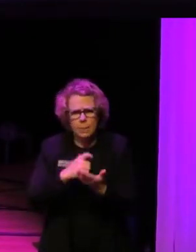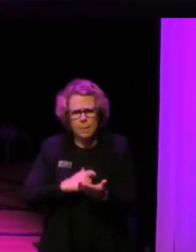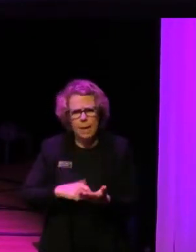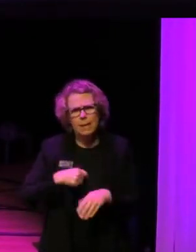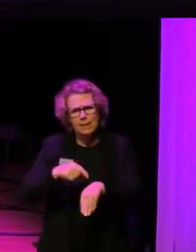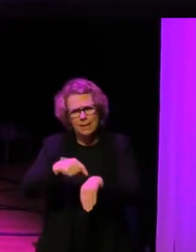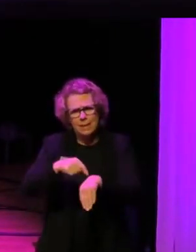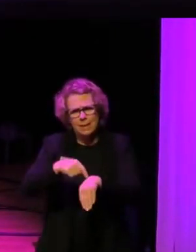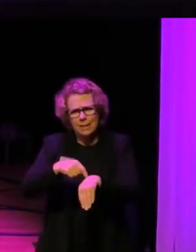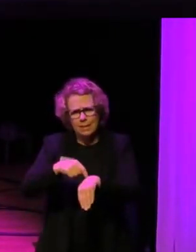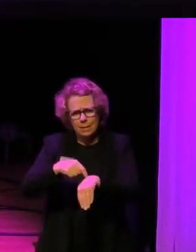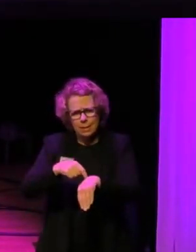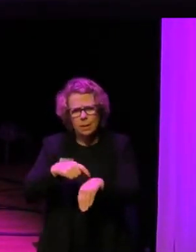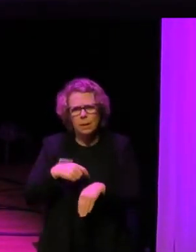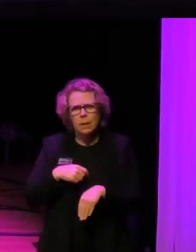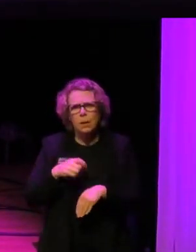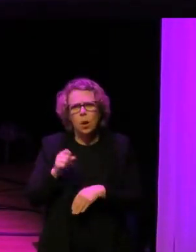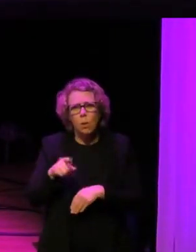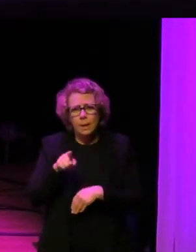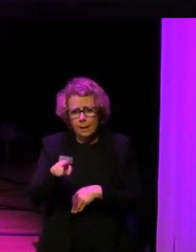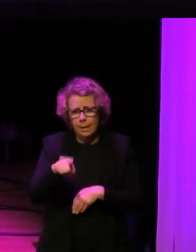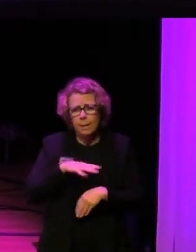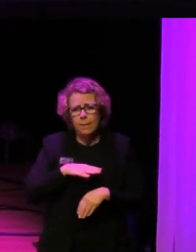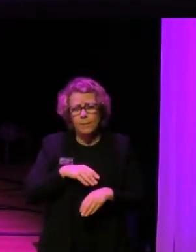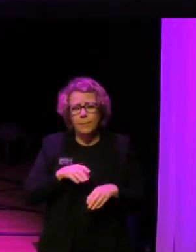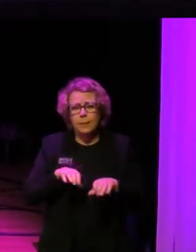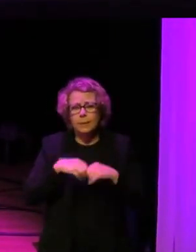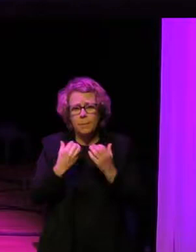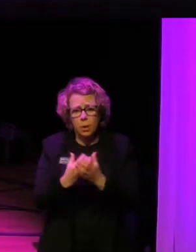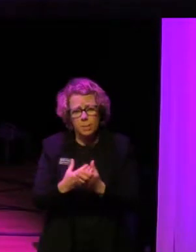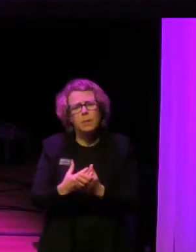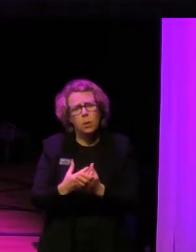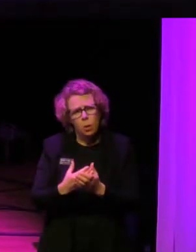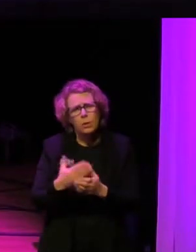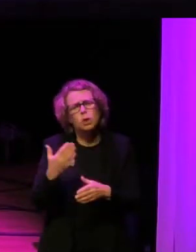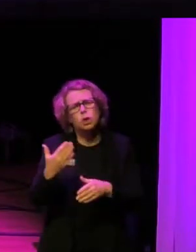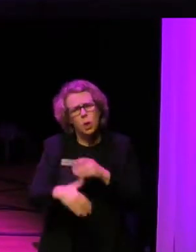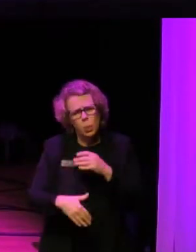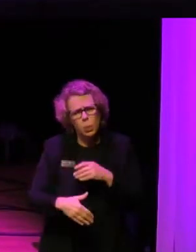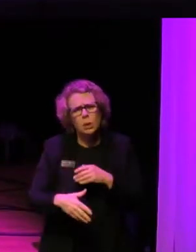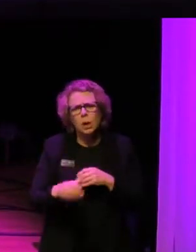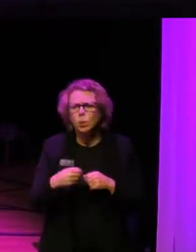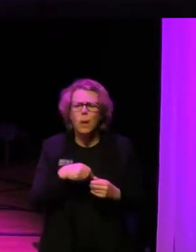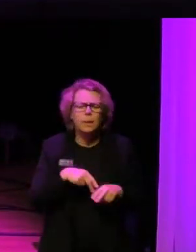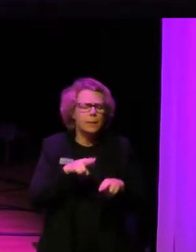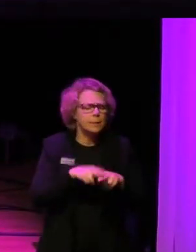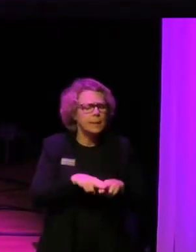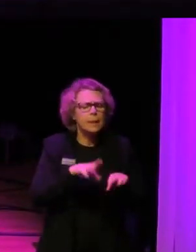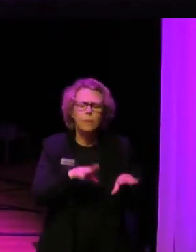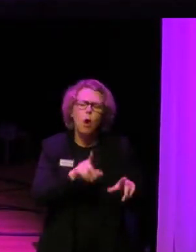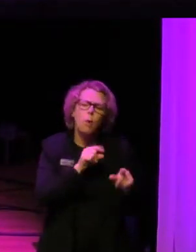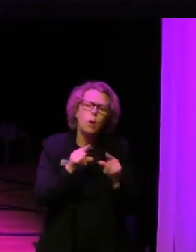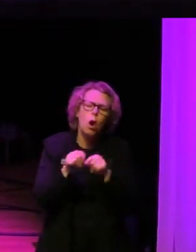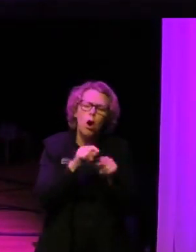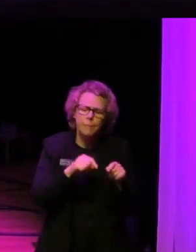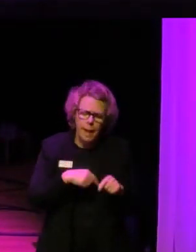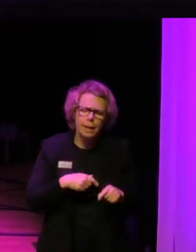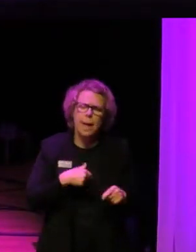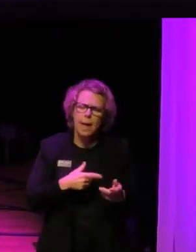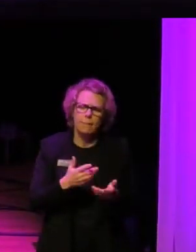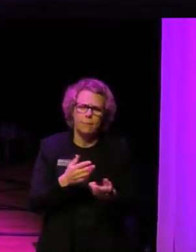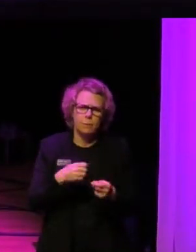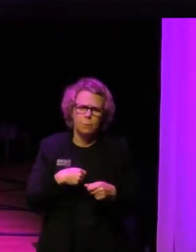grann med tiden. Är det så att ni är här på ett seminarium och det tar slut, se till att liksom röra er ut så snabbt som möjligt så vi kan